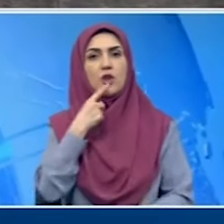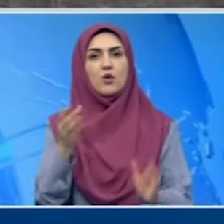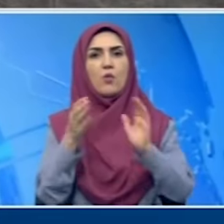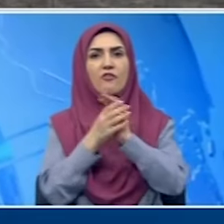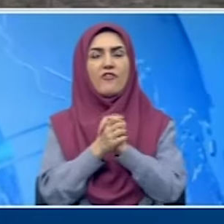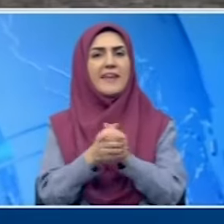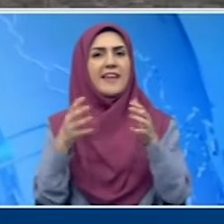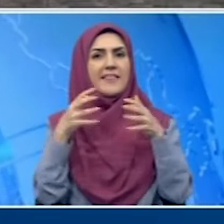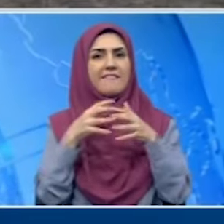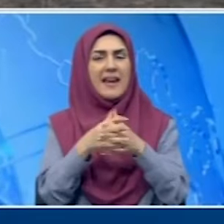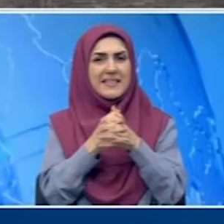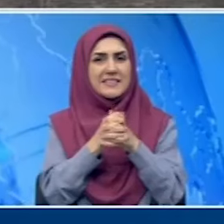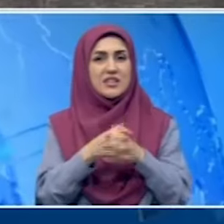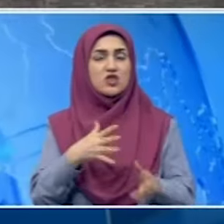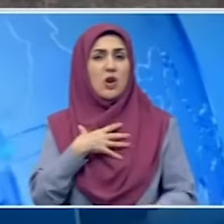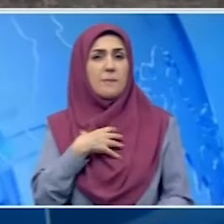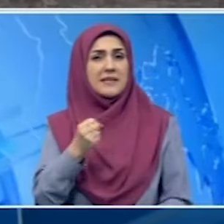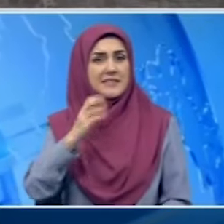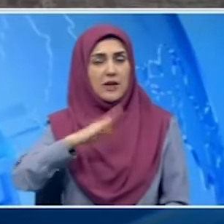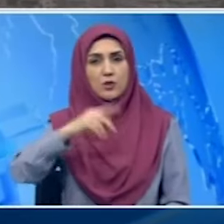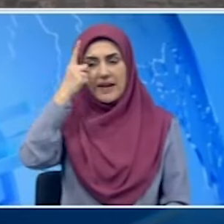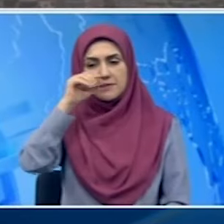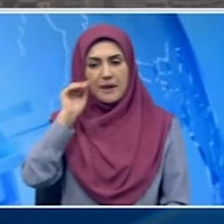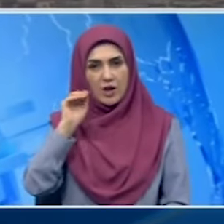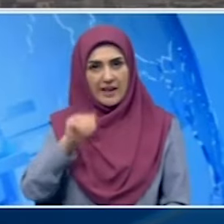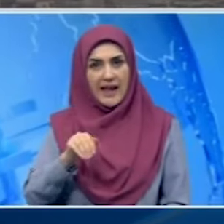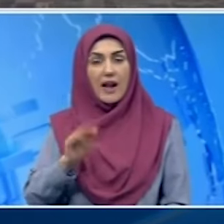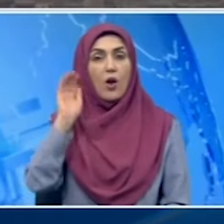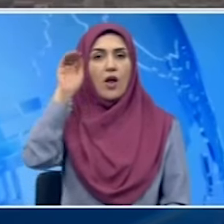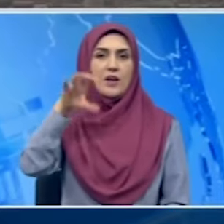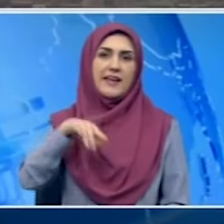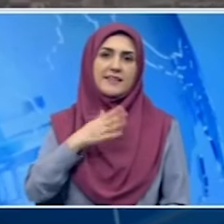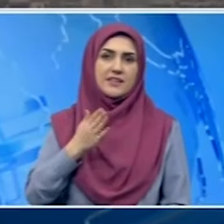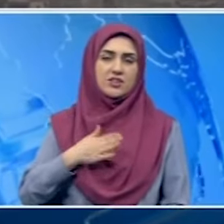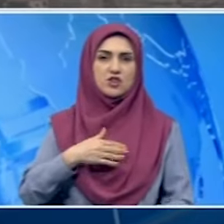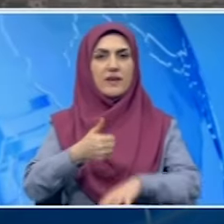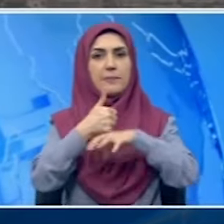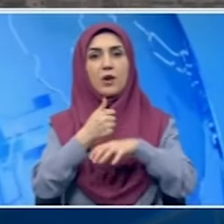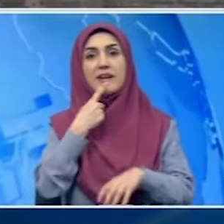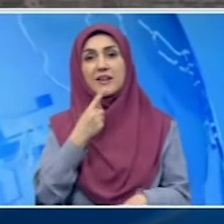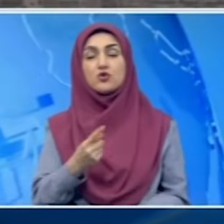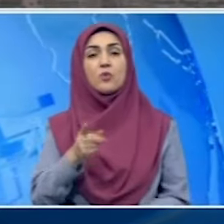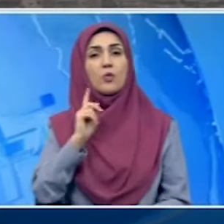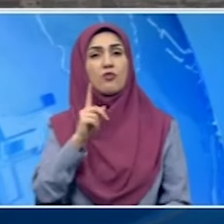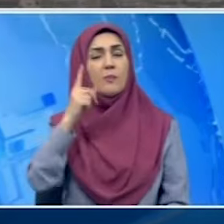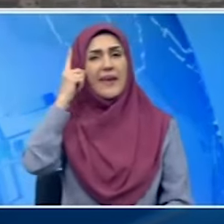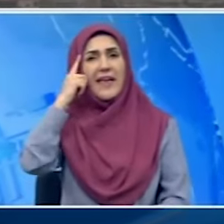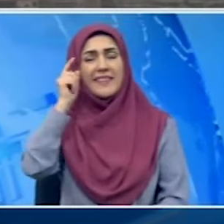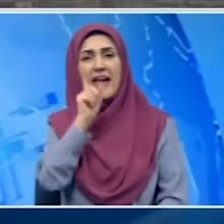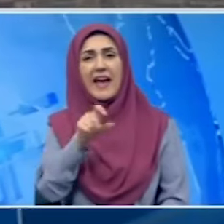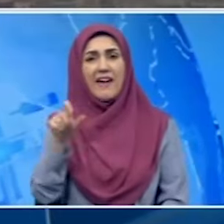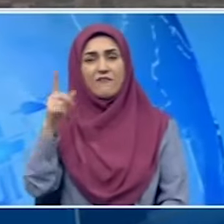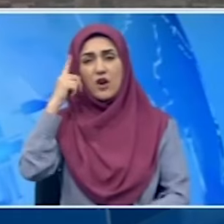مختلف از اصول اساسی انقلاب اسلامی است و دولت 14 هم در این مسیر حرکت می کند. آقای پزشکیان